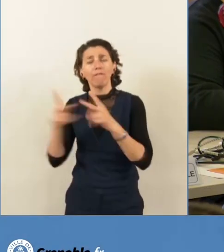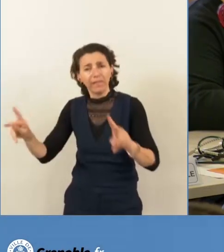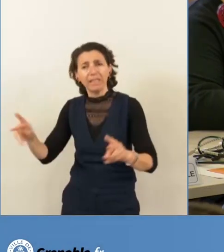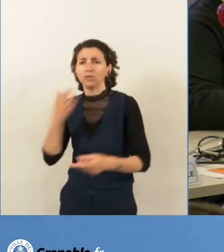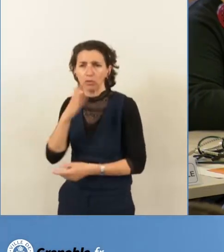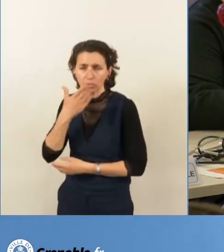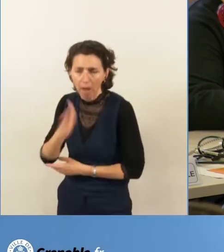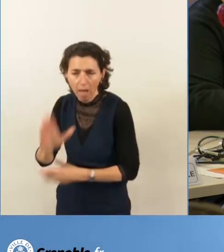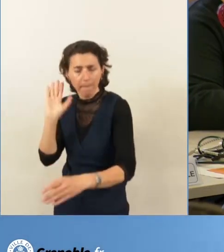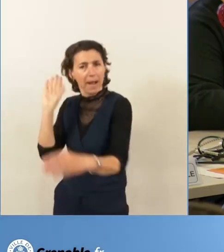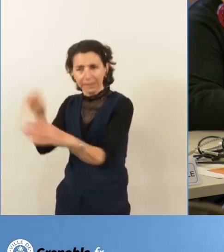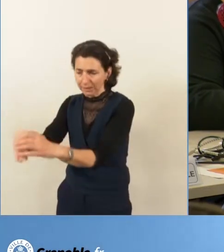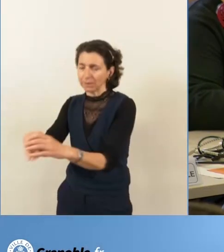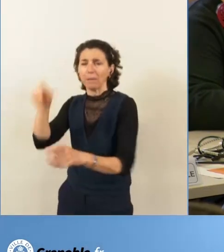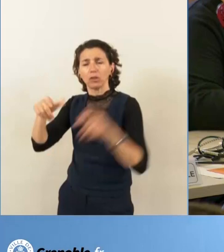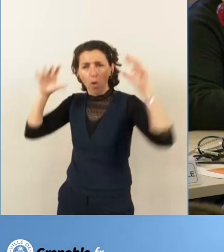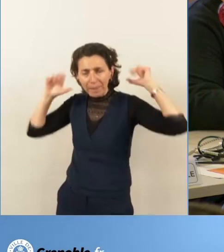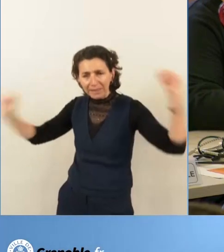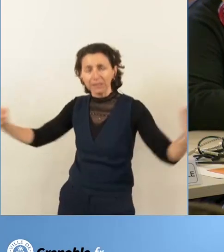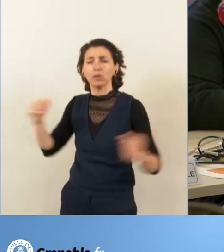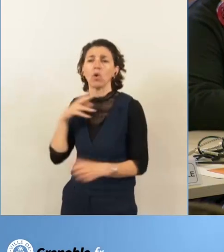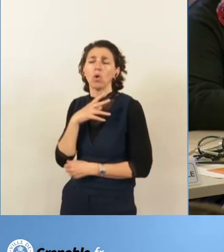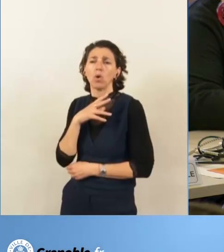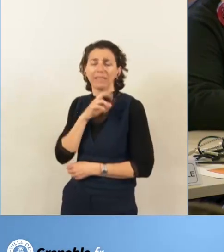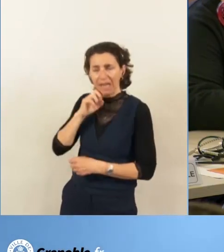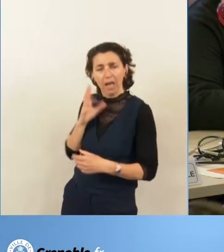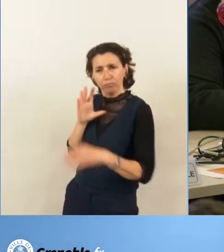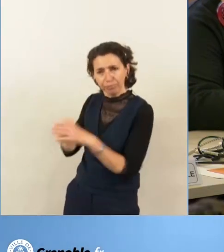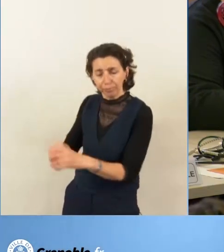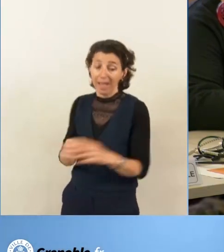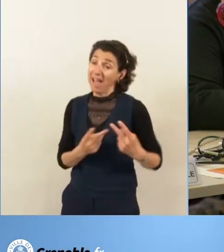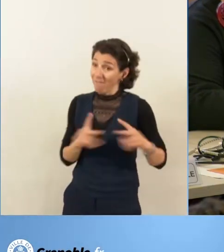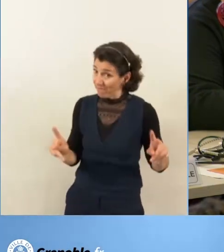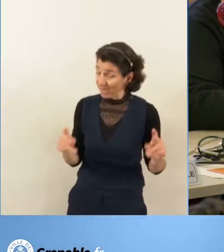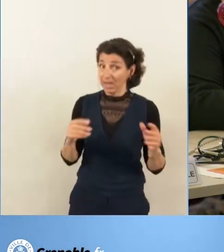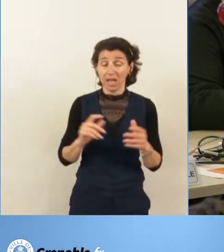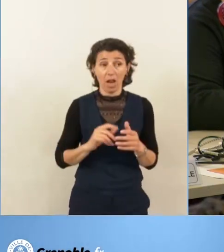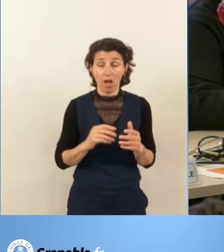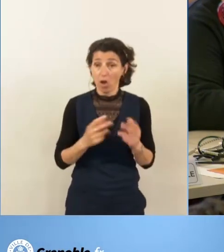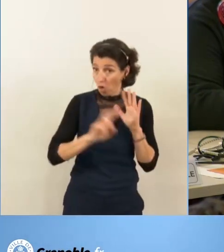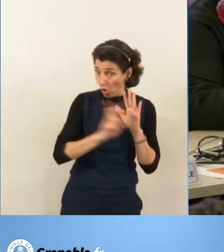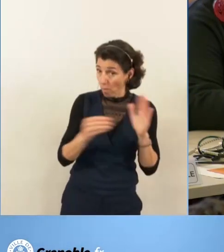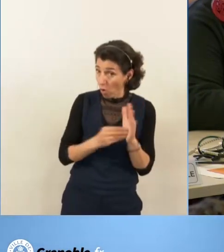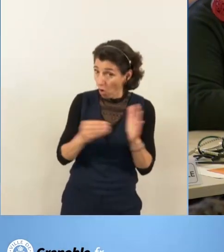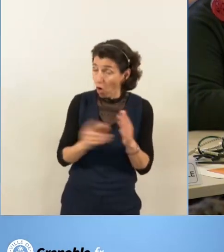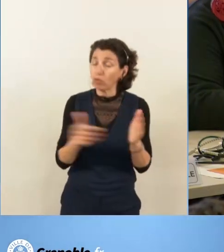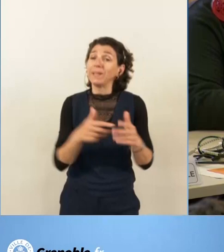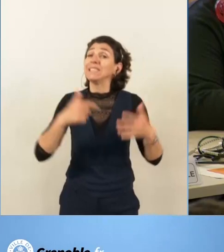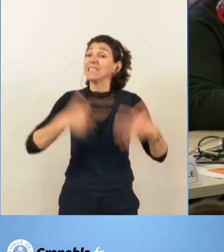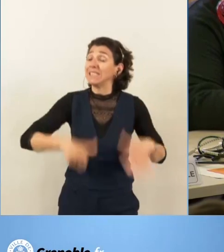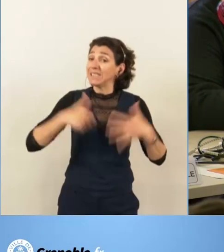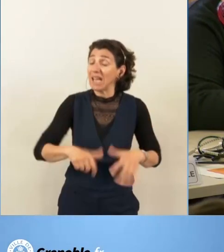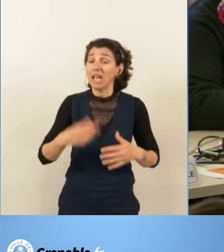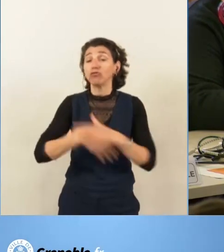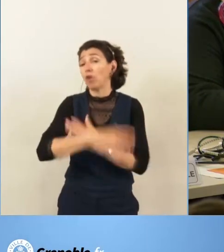d'Israël des représentants du mairesse la ville de Grenoble a enfin accueilli en 2016 à l'hôtel de ville un forum ONG is israélien pour la